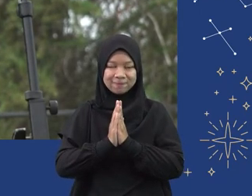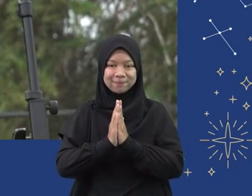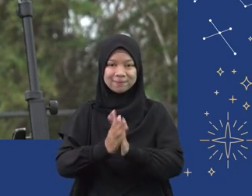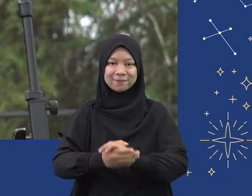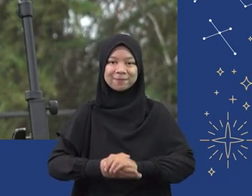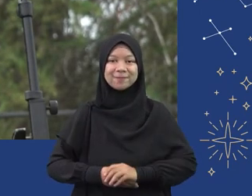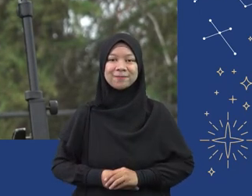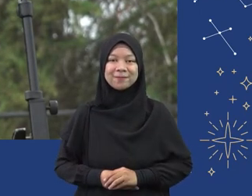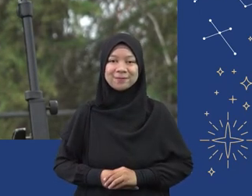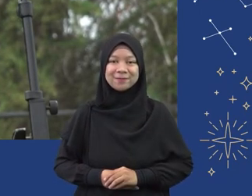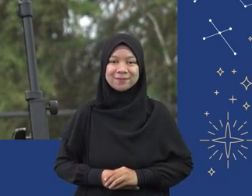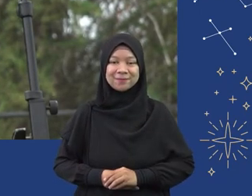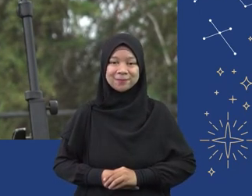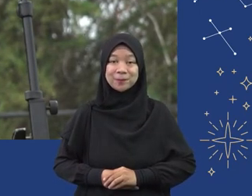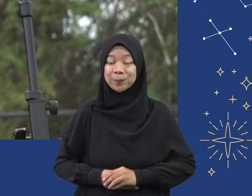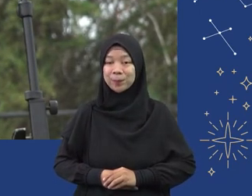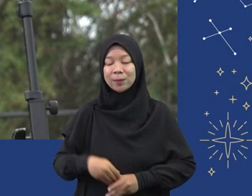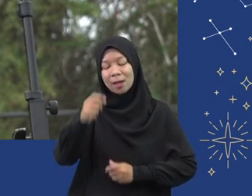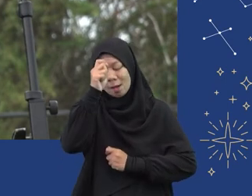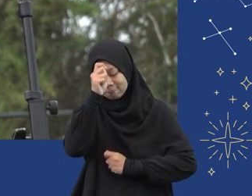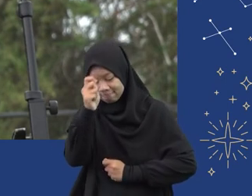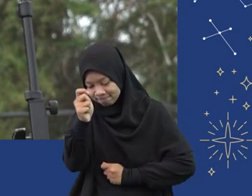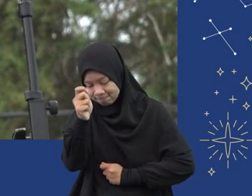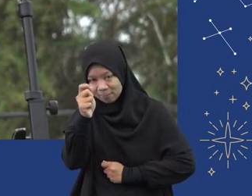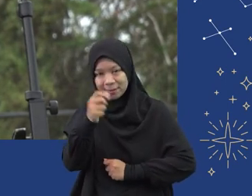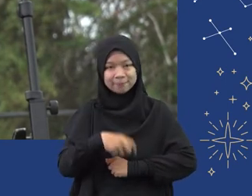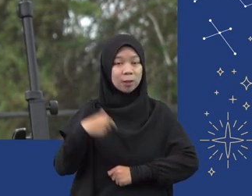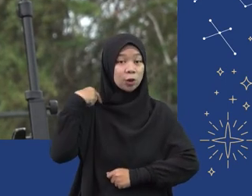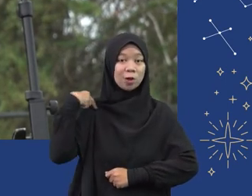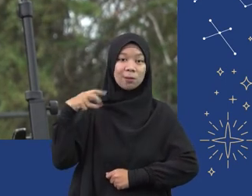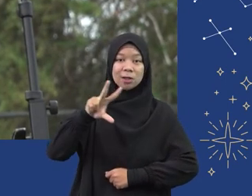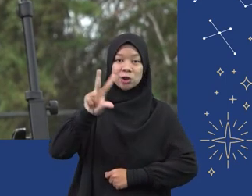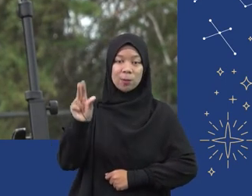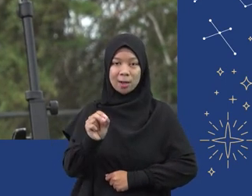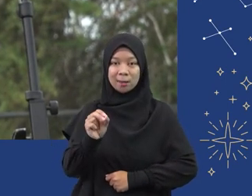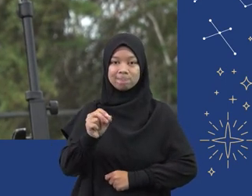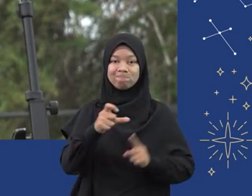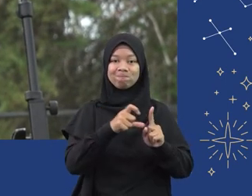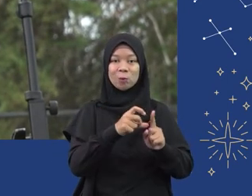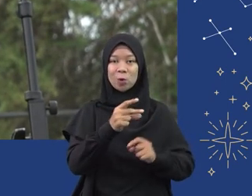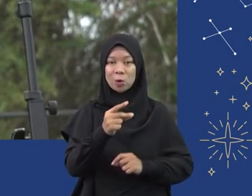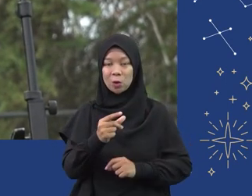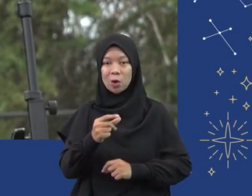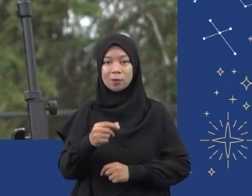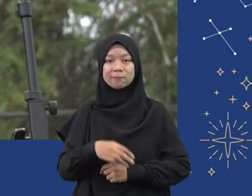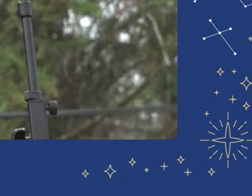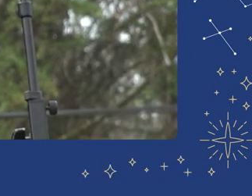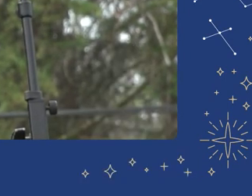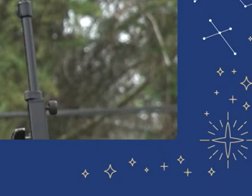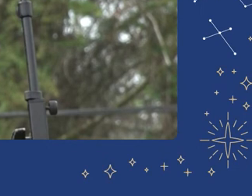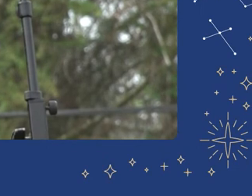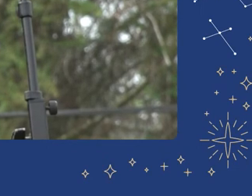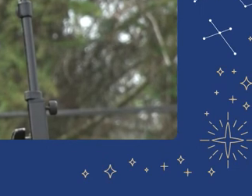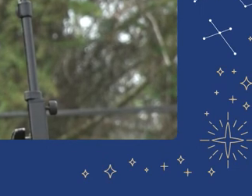Rahayu yang terhormat Gubernur Jawa Barat Dr honoris usaha Haji Muhammad Ridwan Kamil